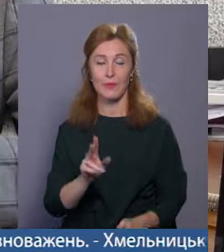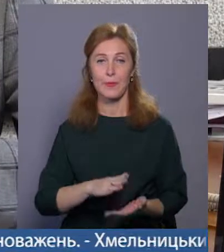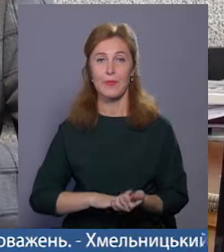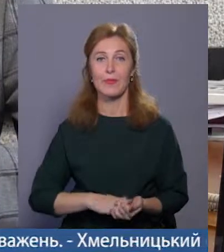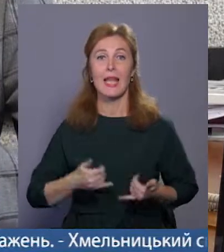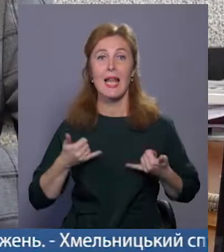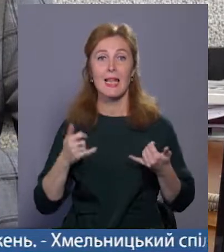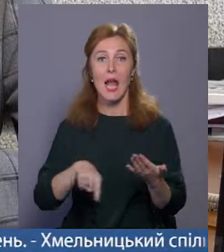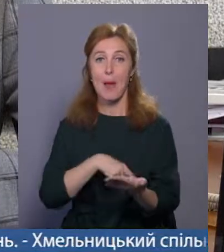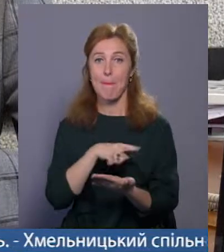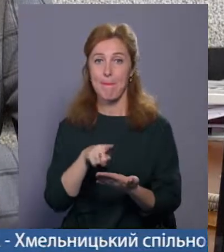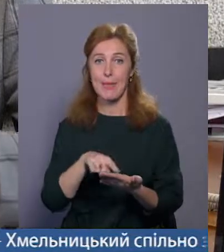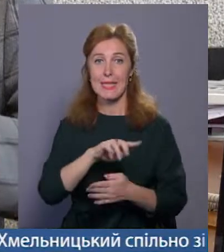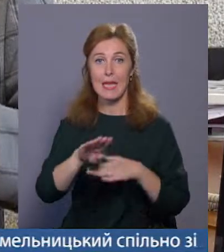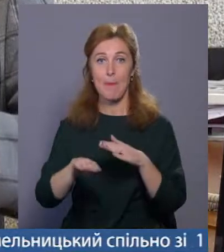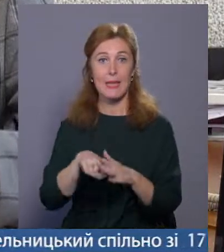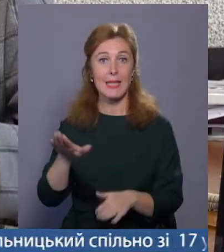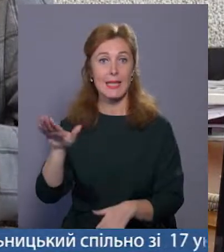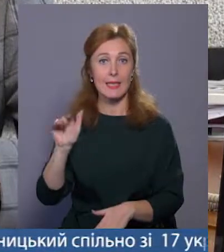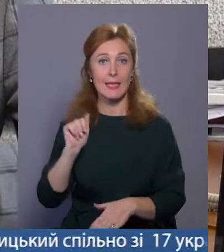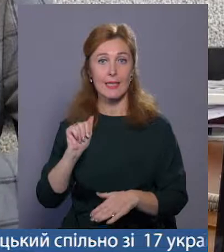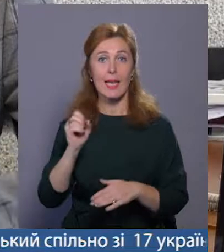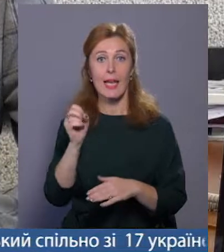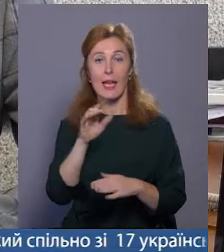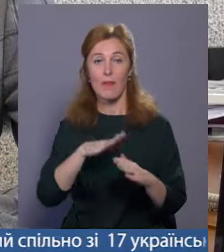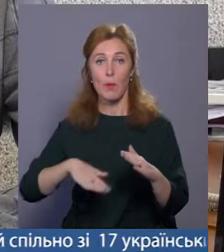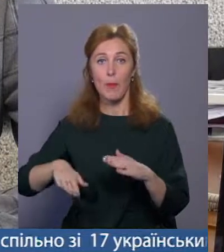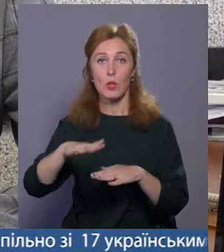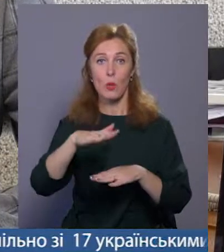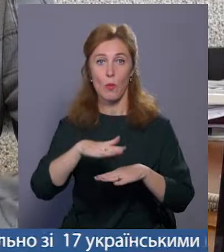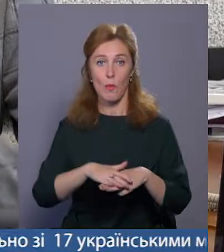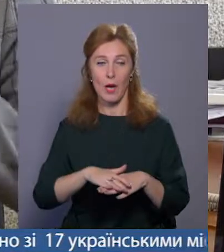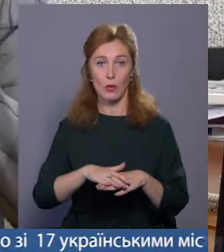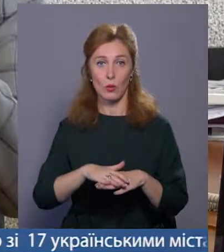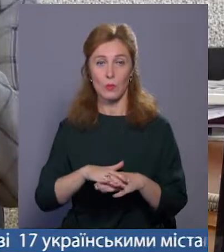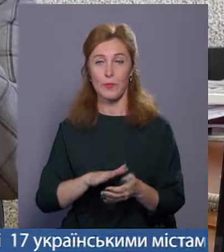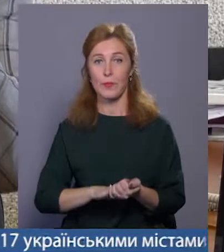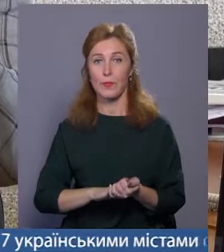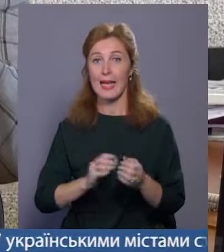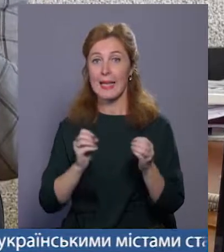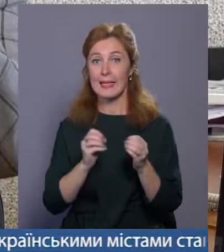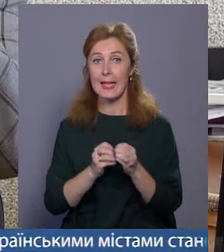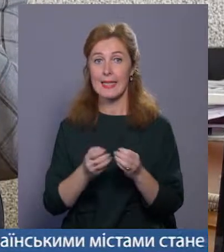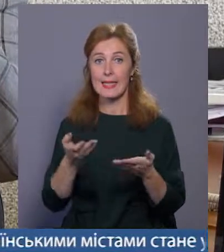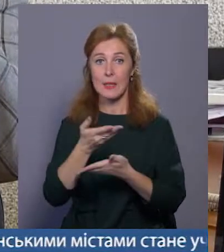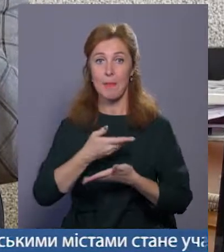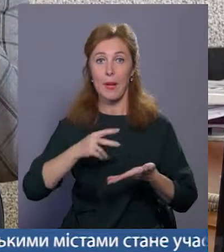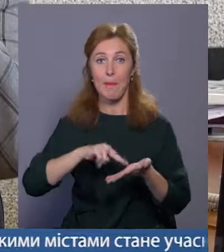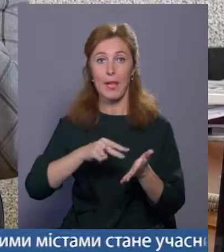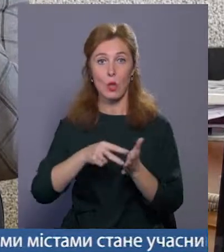для міста під кредит Європейського інвестиційного банку. 10 з них ми плануємо закупити